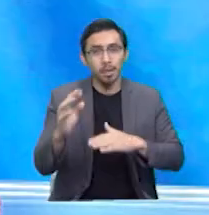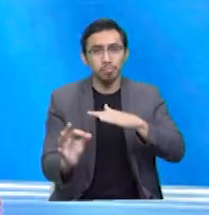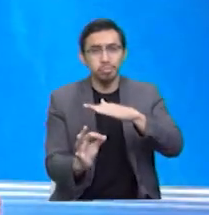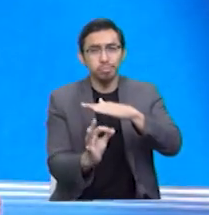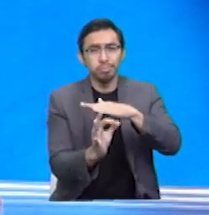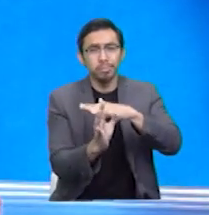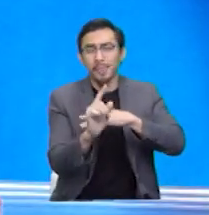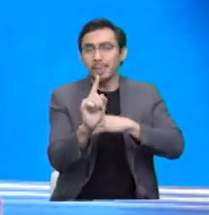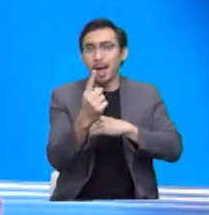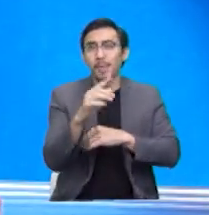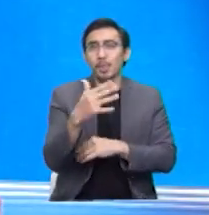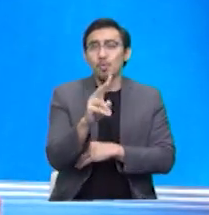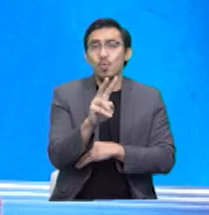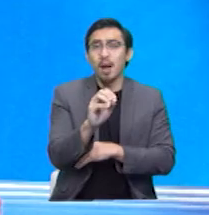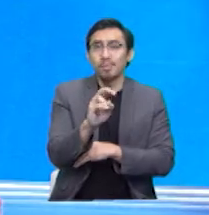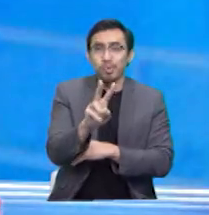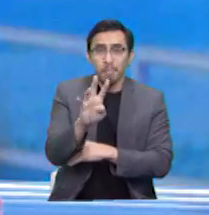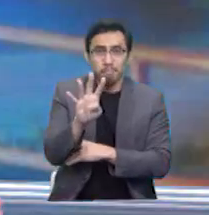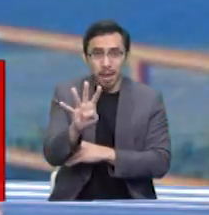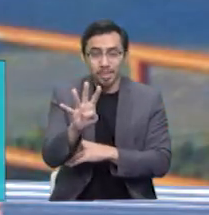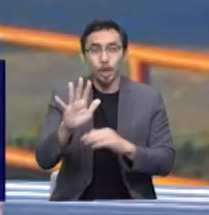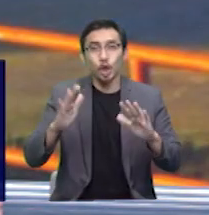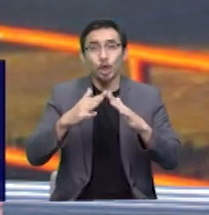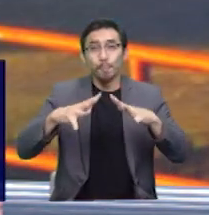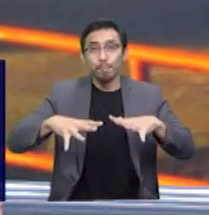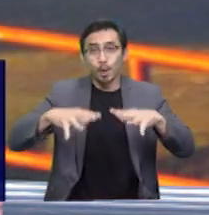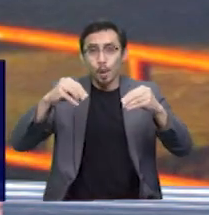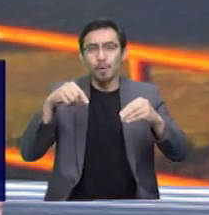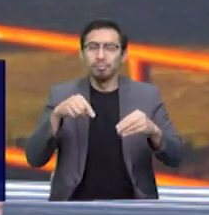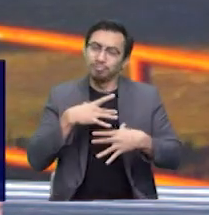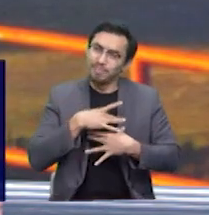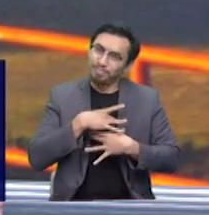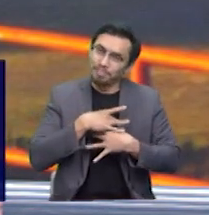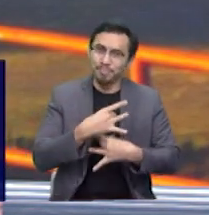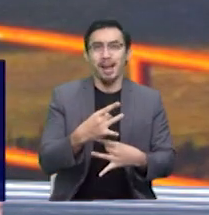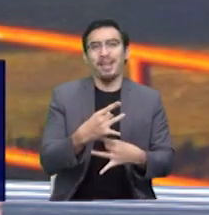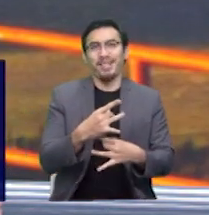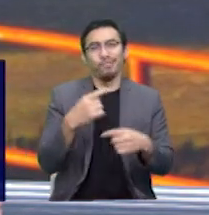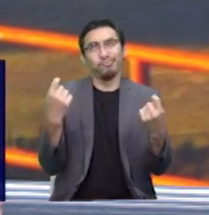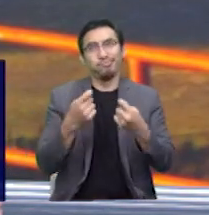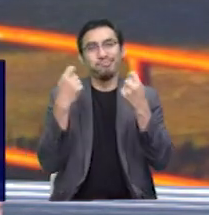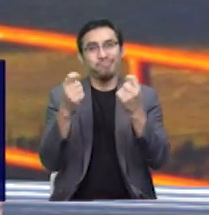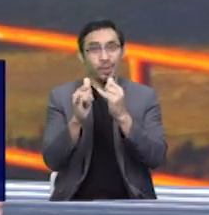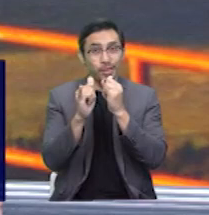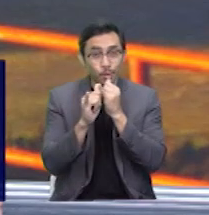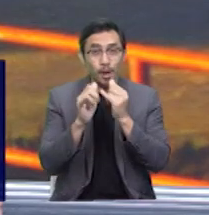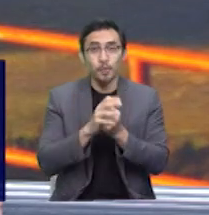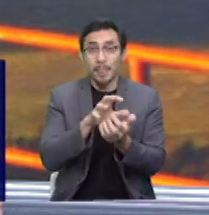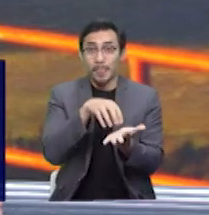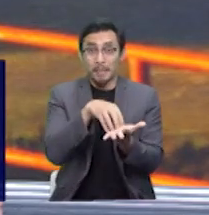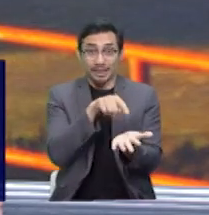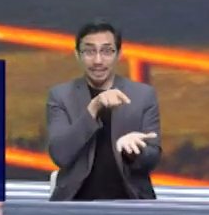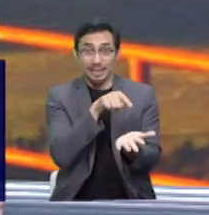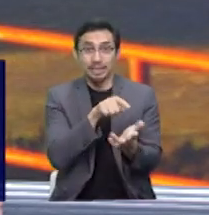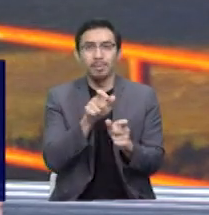Melihat matahari terbit pertama di tahun 2024 di kawasan Gunung Bromo menjadi pilihan menarik untuk merayakan tahun baru.